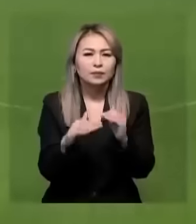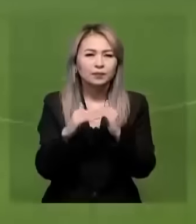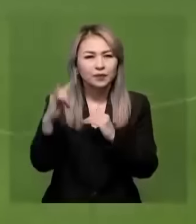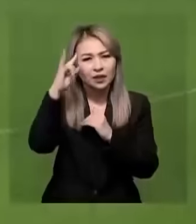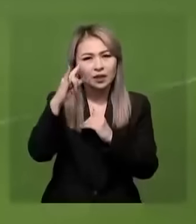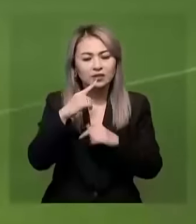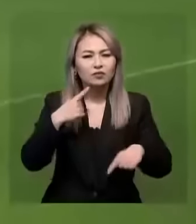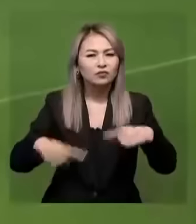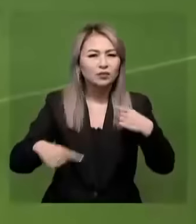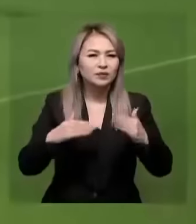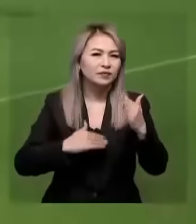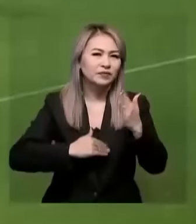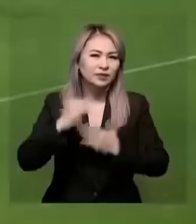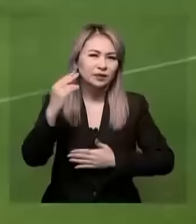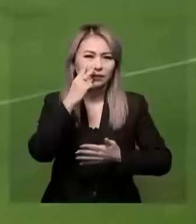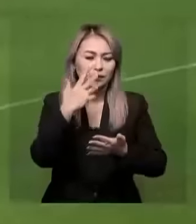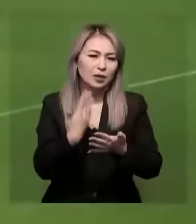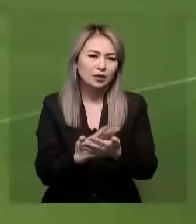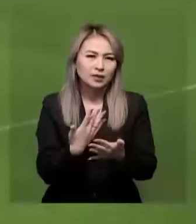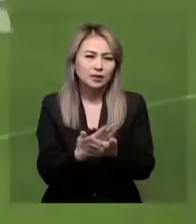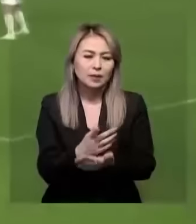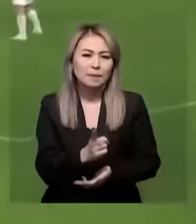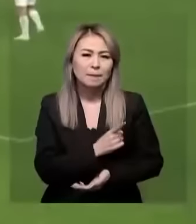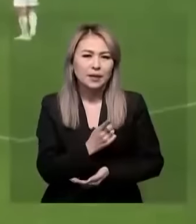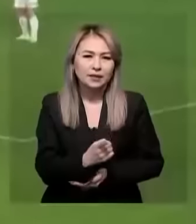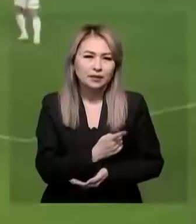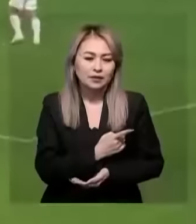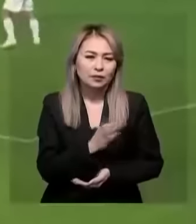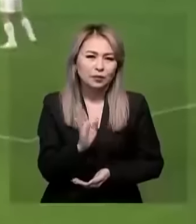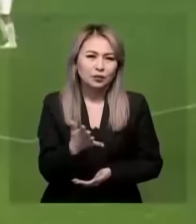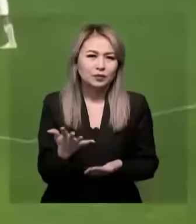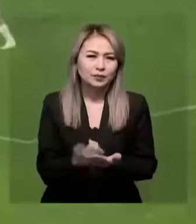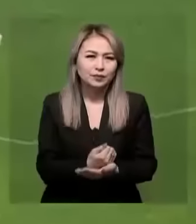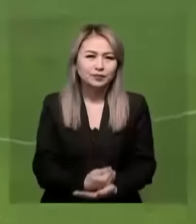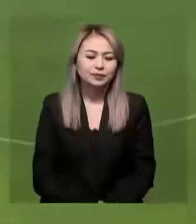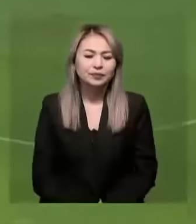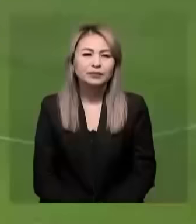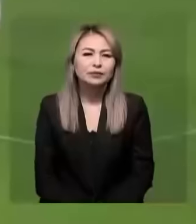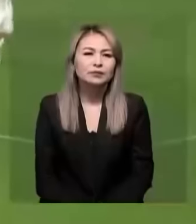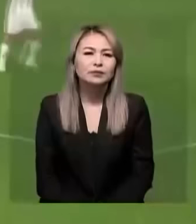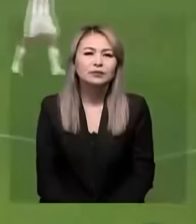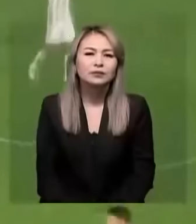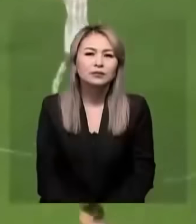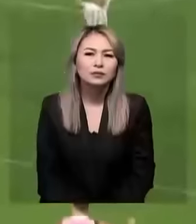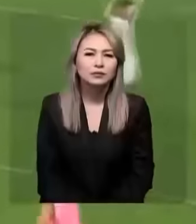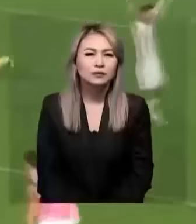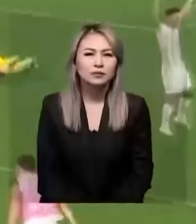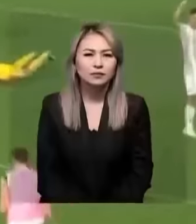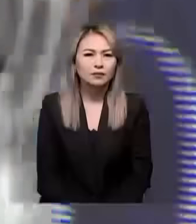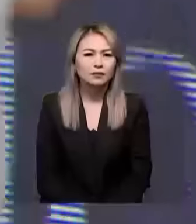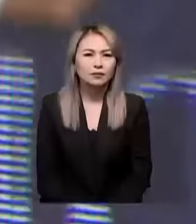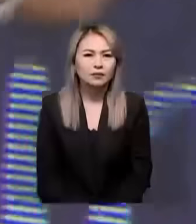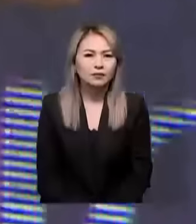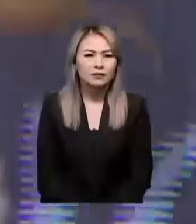қазақ футболының деңгейін жоғары екенін көрсетіп, шеберліктерін шыңдап келеді. Меруерт Қанағат 24 KZ